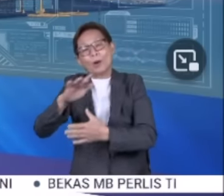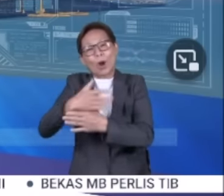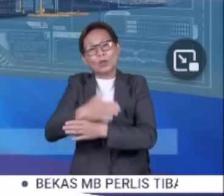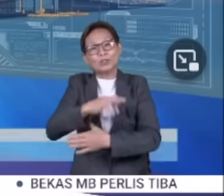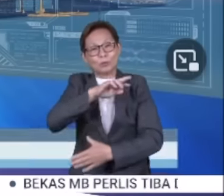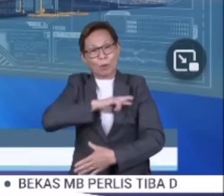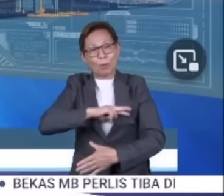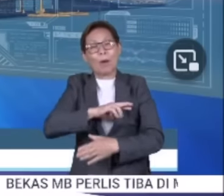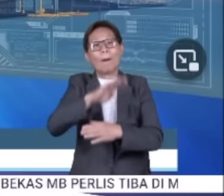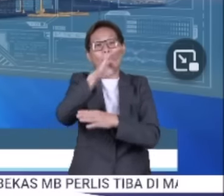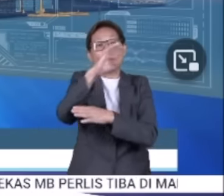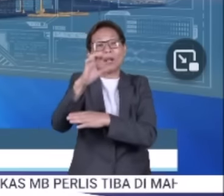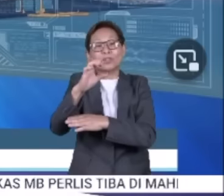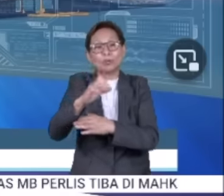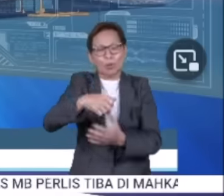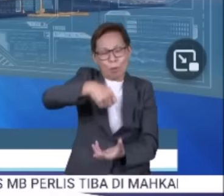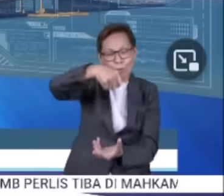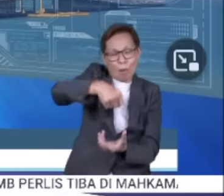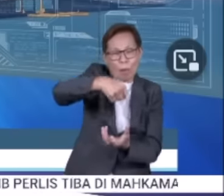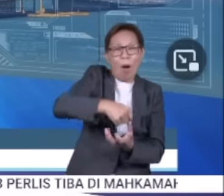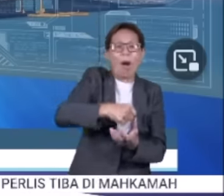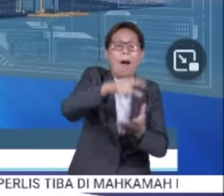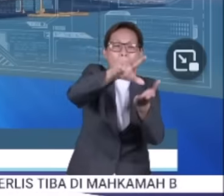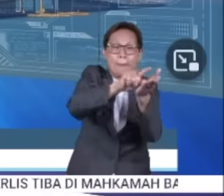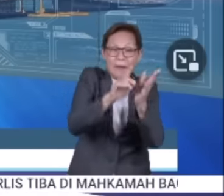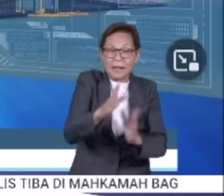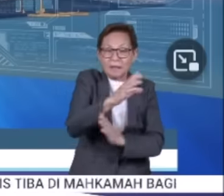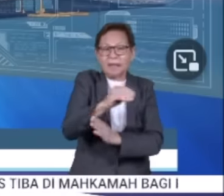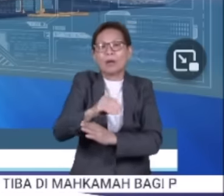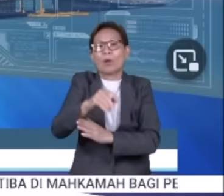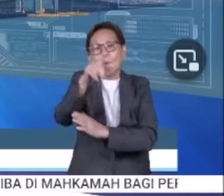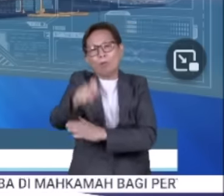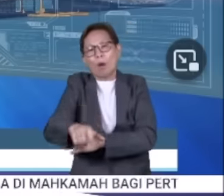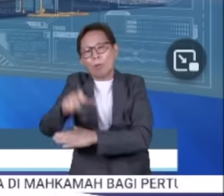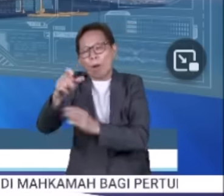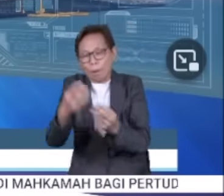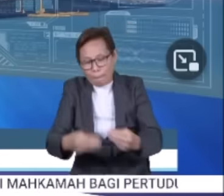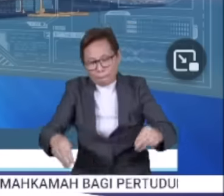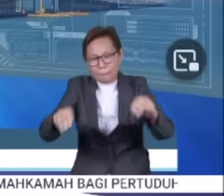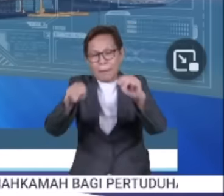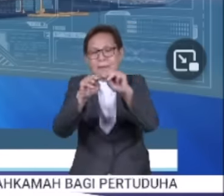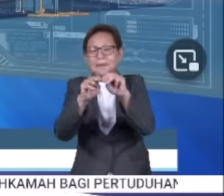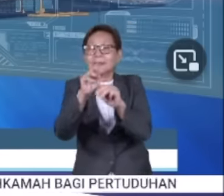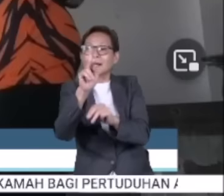400 bekas bubur lambuk kepada kumpulan media dan orang ramai di Masjid Kapitan Keling.